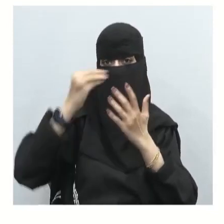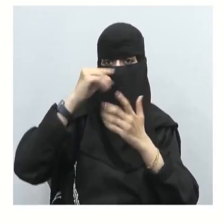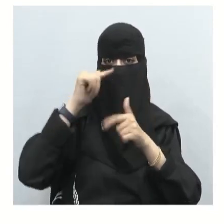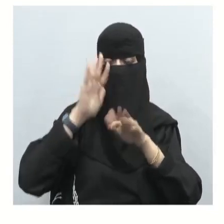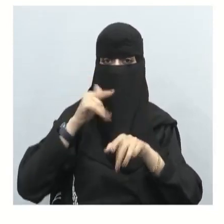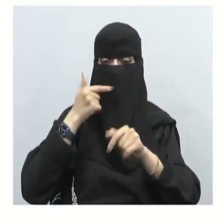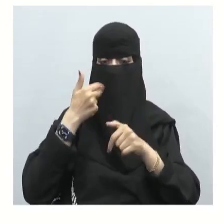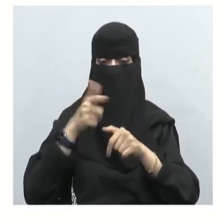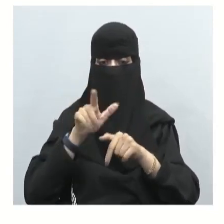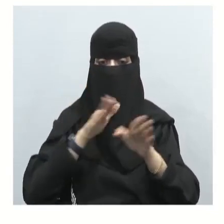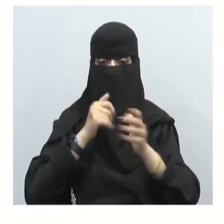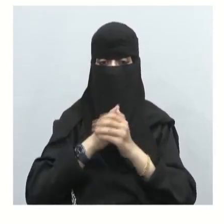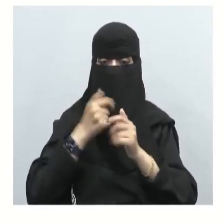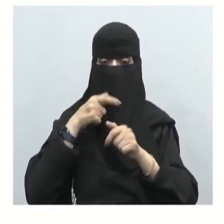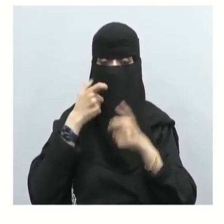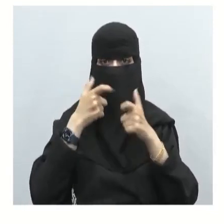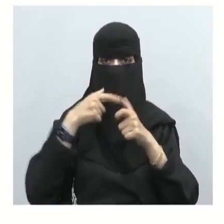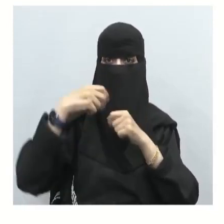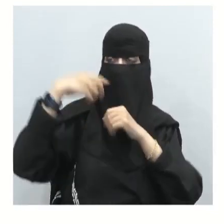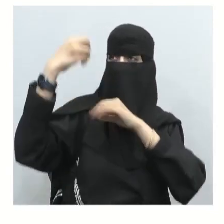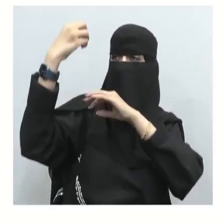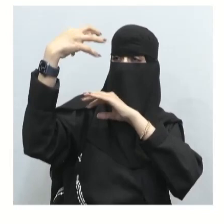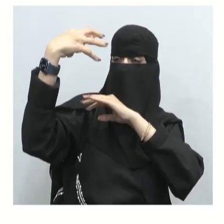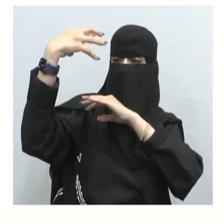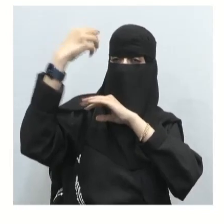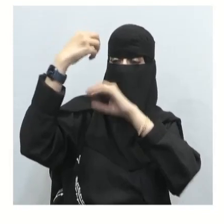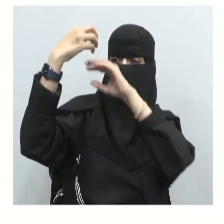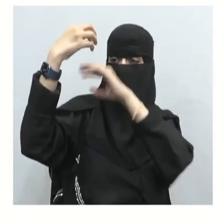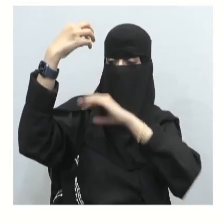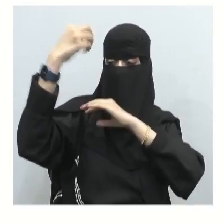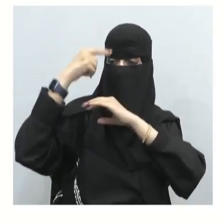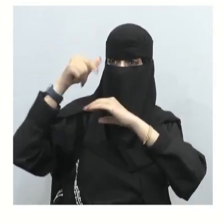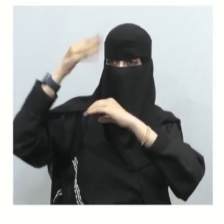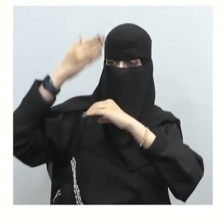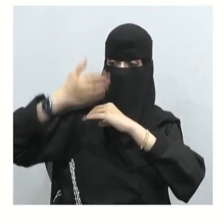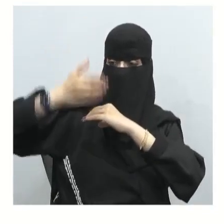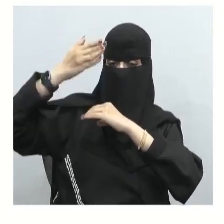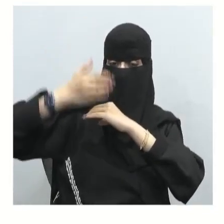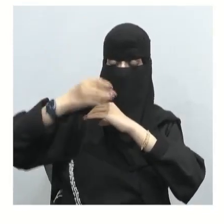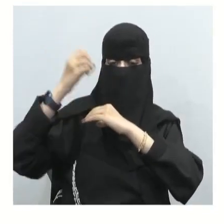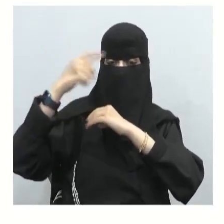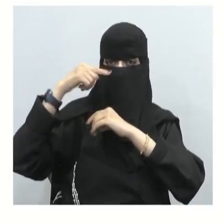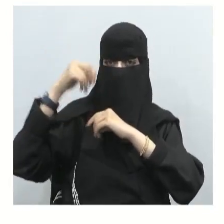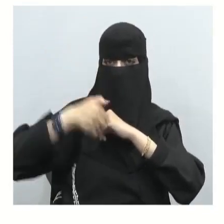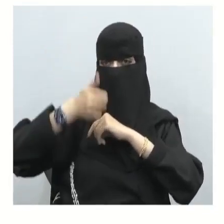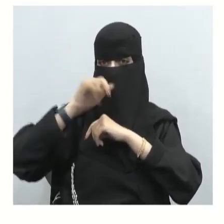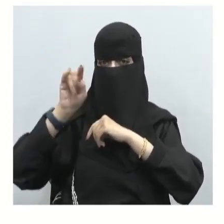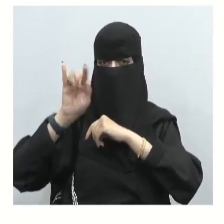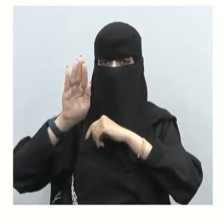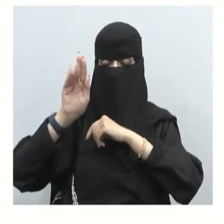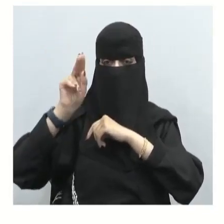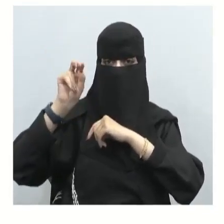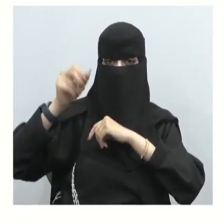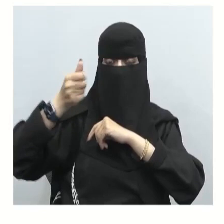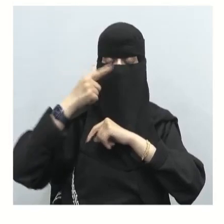من خلال مرشح الاستقطاب الى الضوء الساقط اذا ننظر الى الساقط من خلال مرشح الاستقطاب ثم نقوم